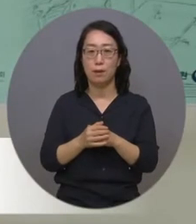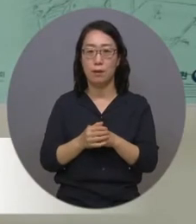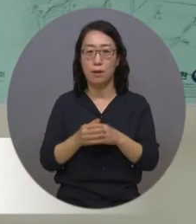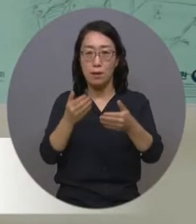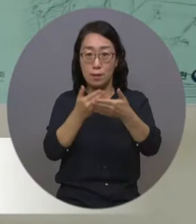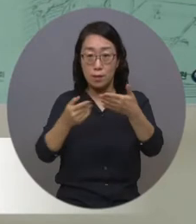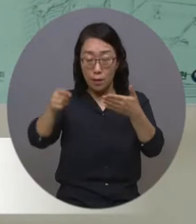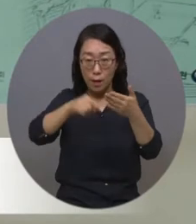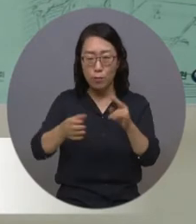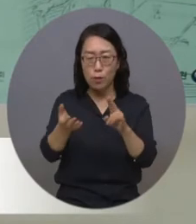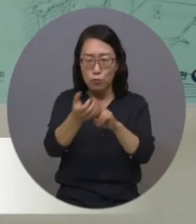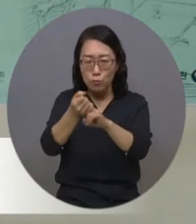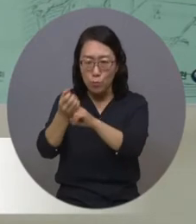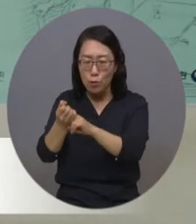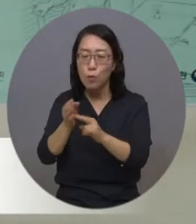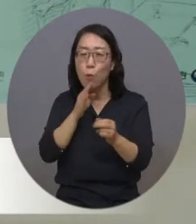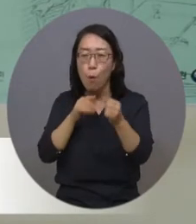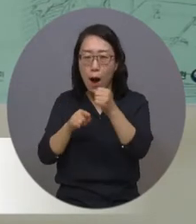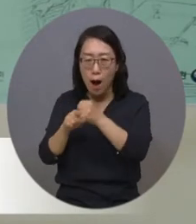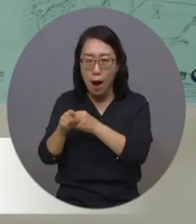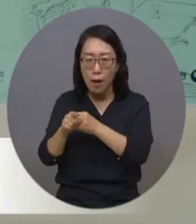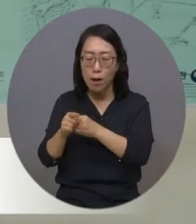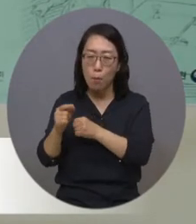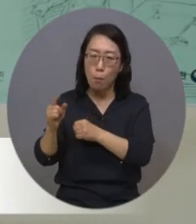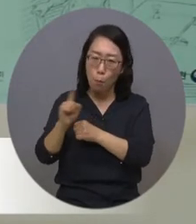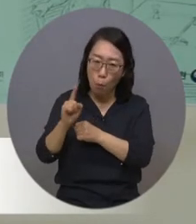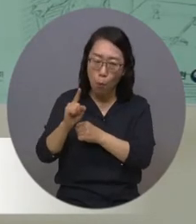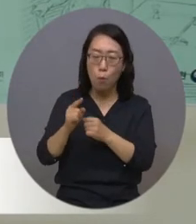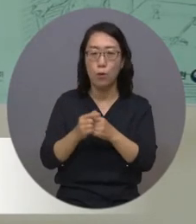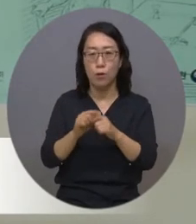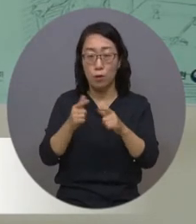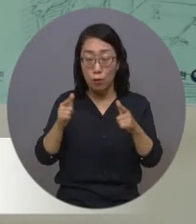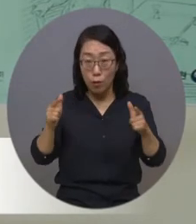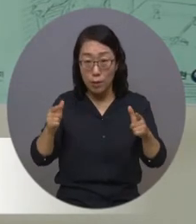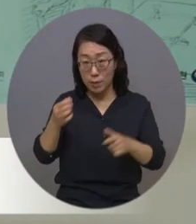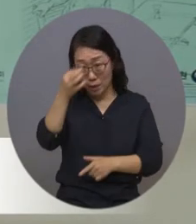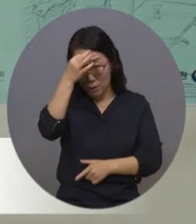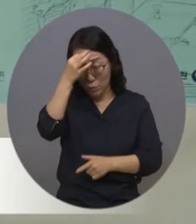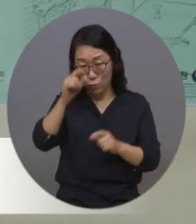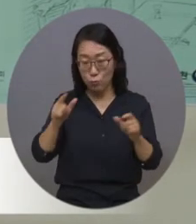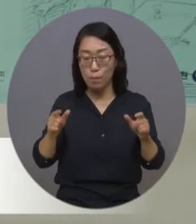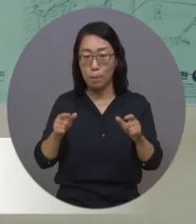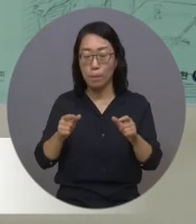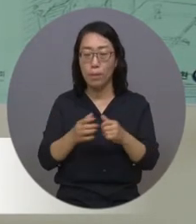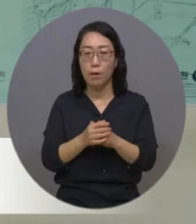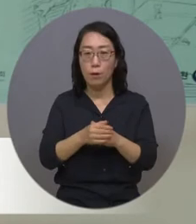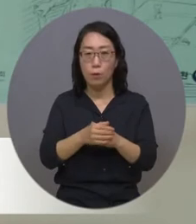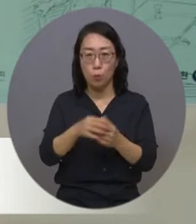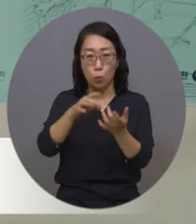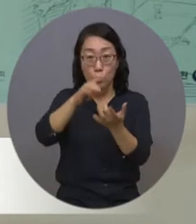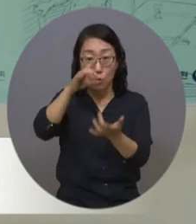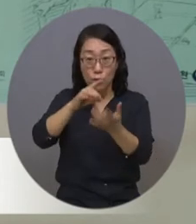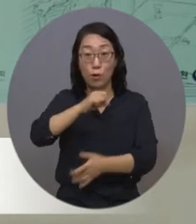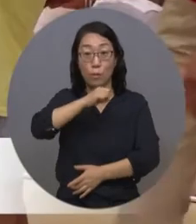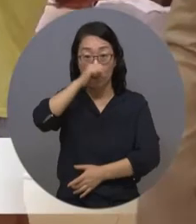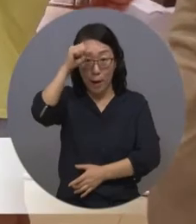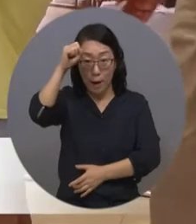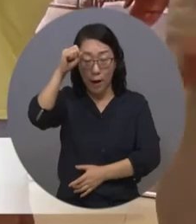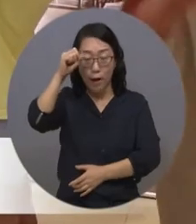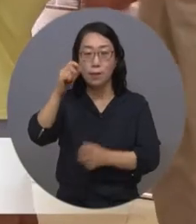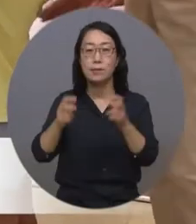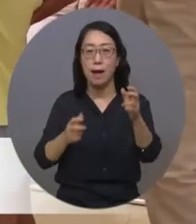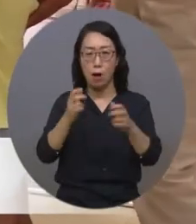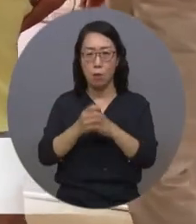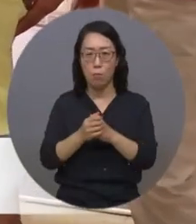속 과학체험전은 2021년 전시공과 활성화 지원 사업 공모 선정 사업으로